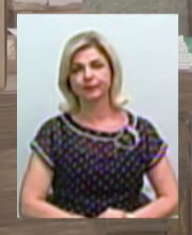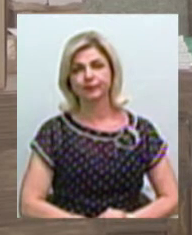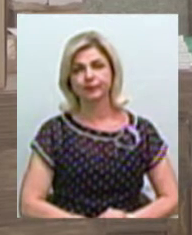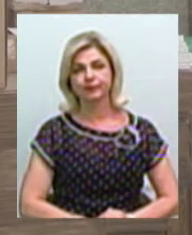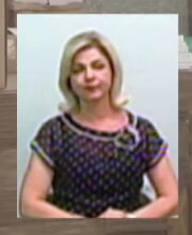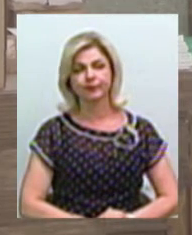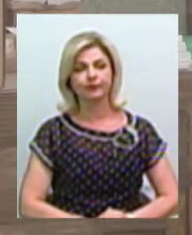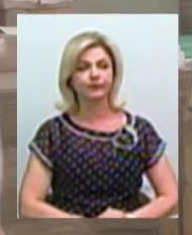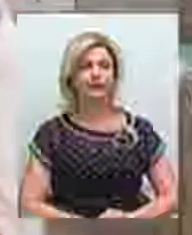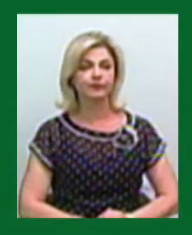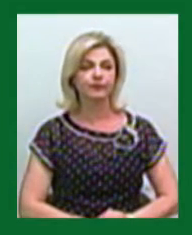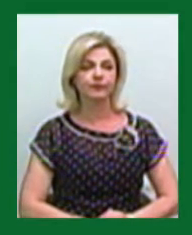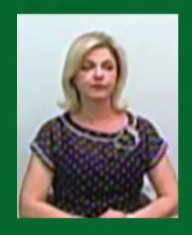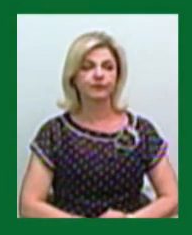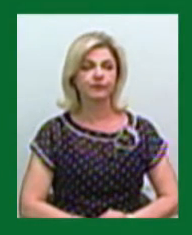UA Миколаїв.